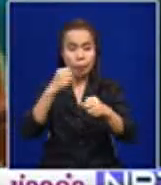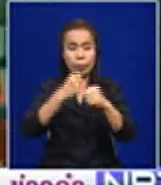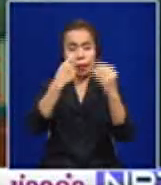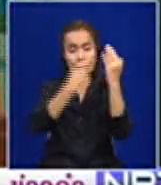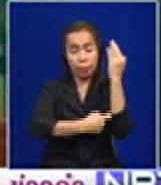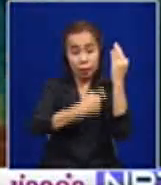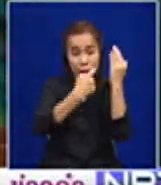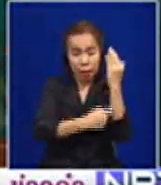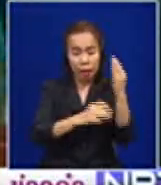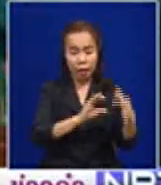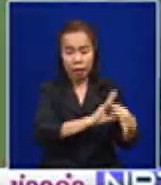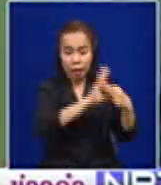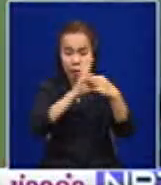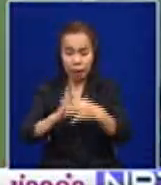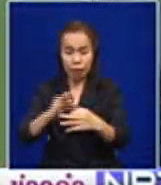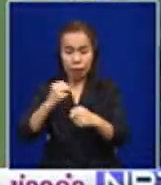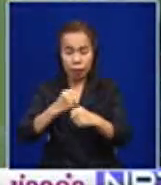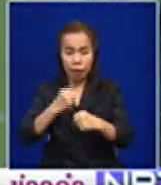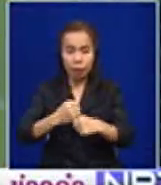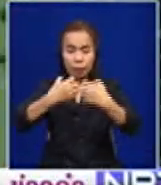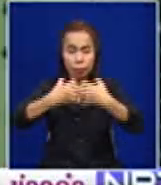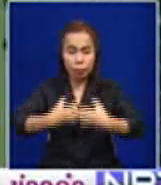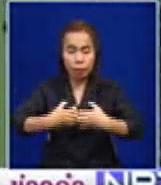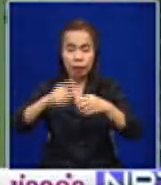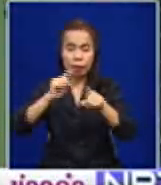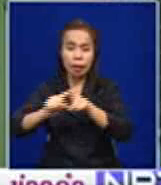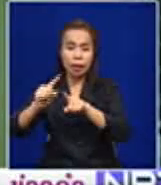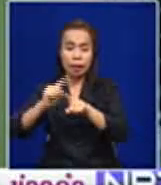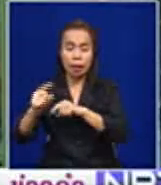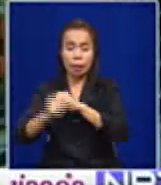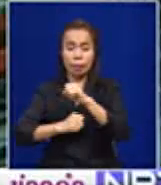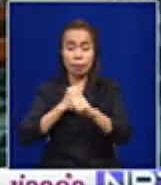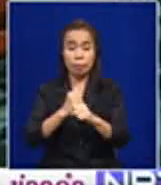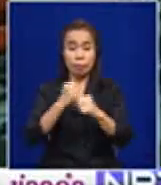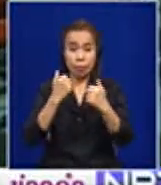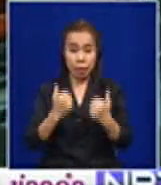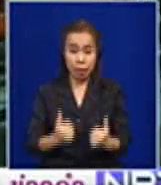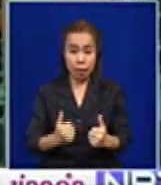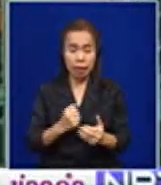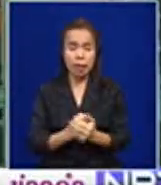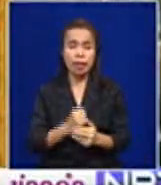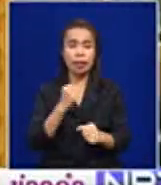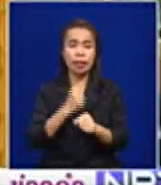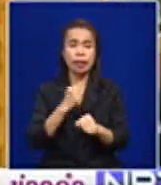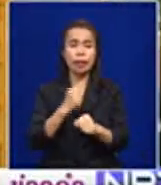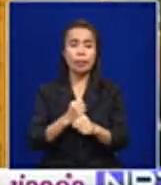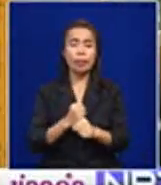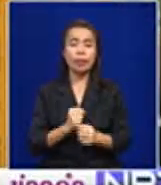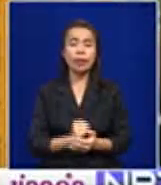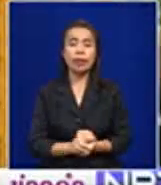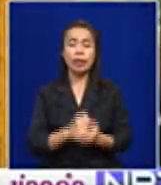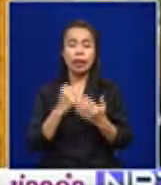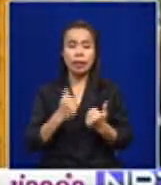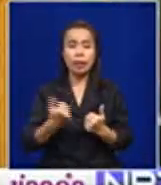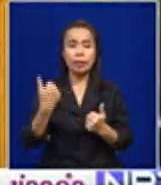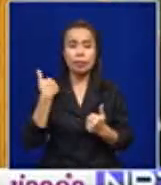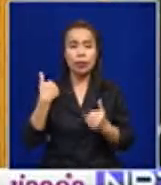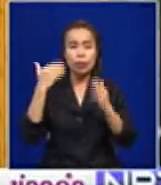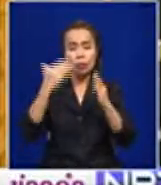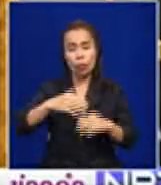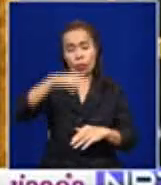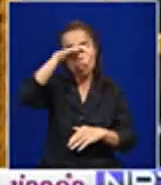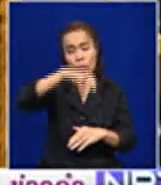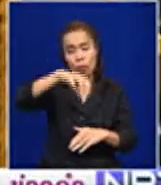วัตถุดิบในการผลิตที่รับอนุญาตประกอบกิจกรรในปีนี้80แห่งให้เริ่มดำเนินการให้เร็วขึ้นซึ่งมี 16โรงงานเปิด